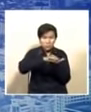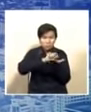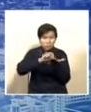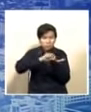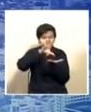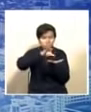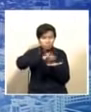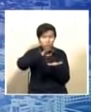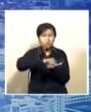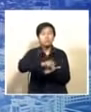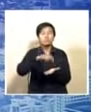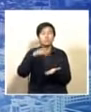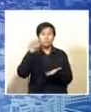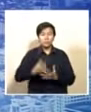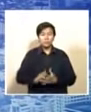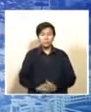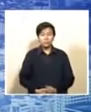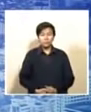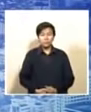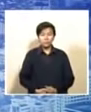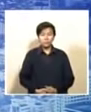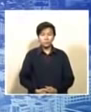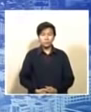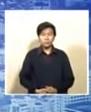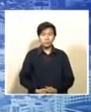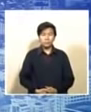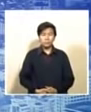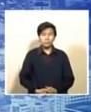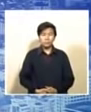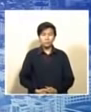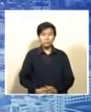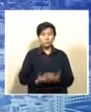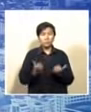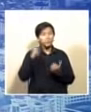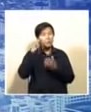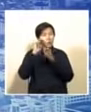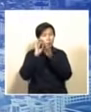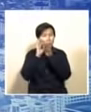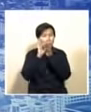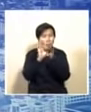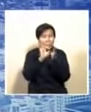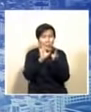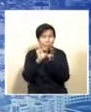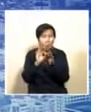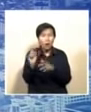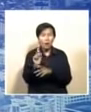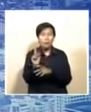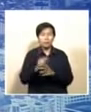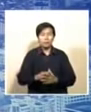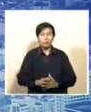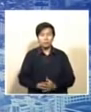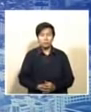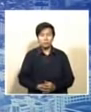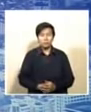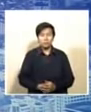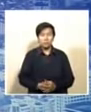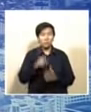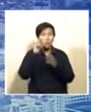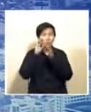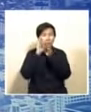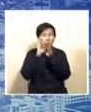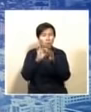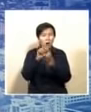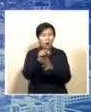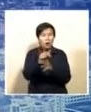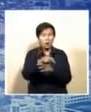ว่าต้องใช้กับคนไข้ป่วยหนักในภาวะห้องฉุกเฉินใน ICU นะครับหรือผู้ป่วยโควิดเพื่อป้องกันการ